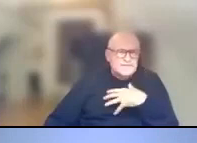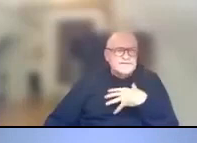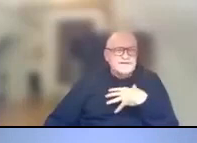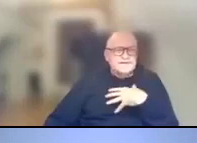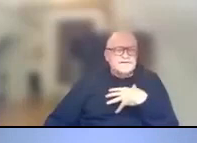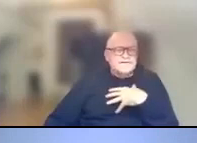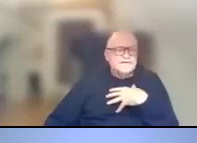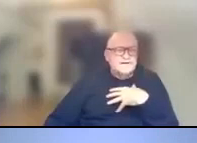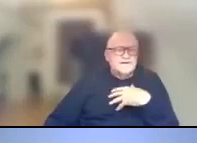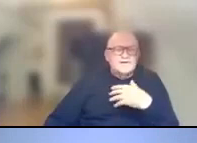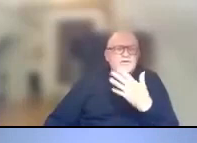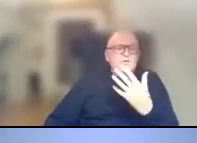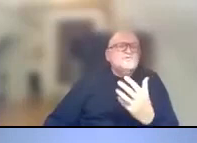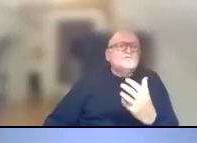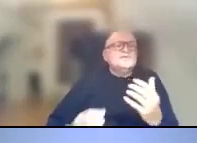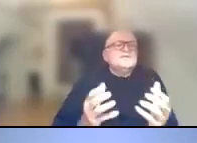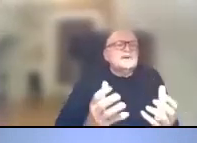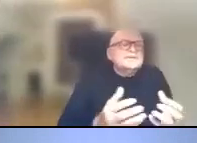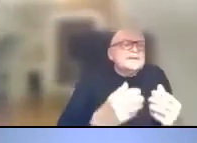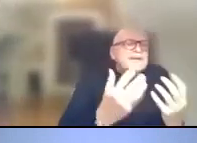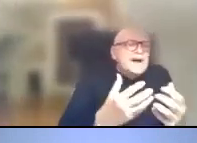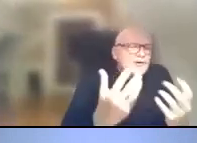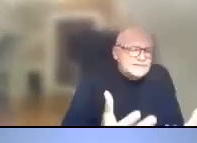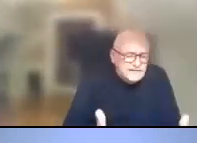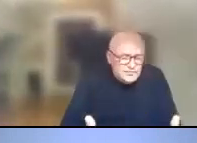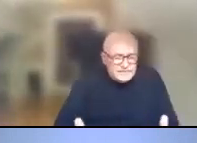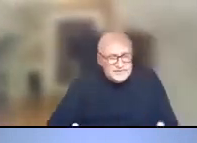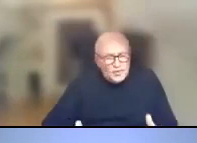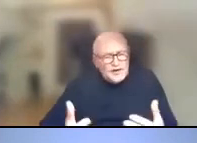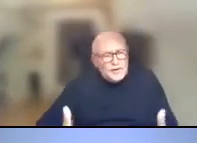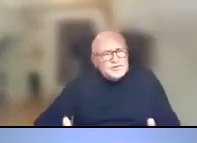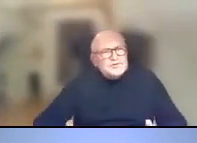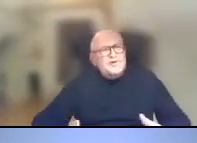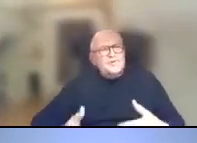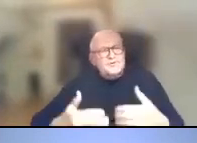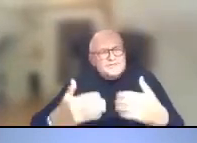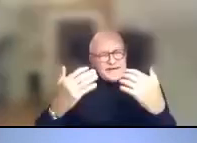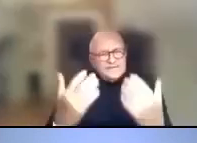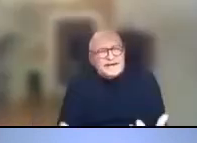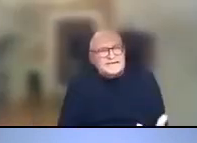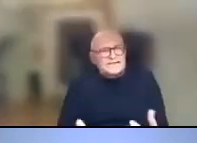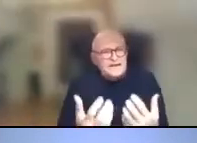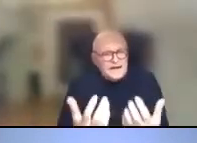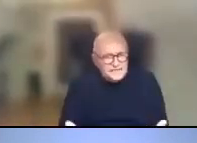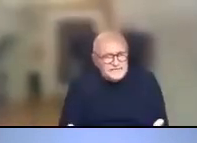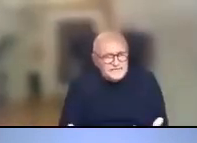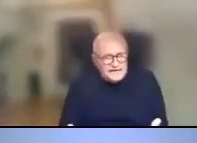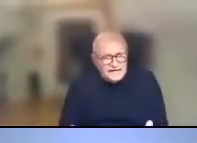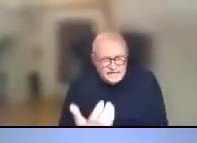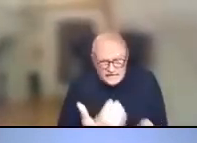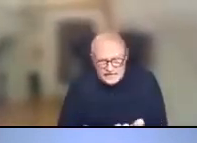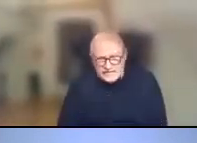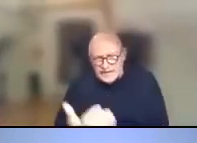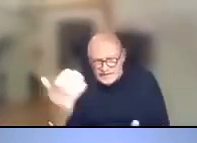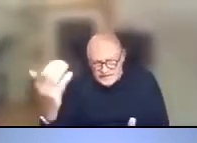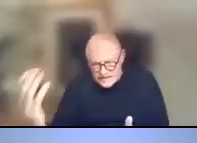Ohnmacht des Täters, die Unfähigkeit, aus der Situation rauszugehen und sich erwachsen, reif zu